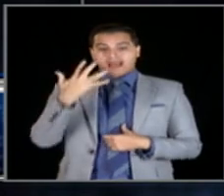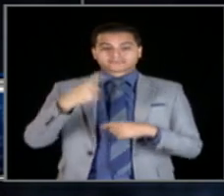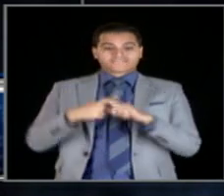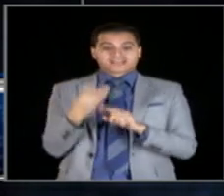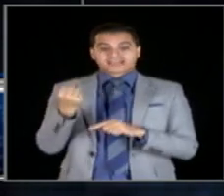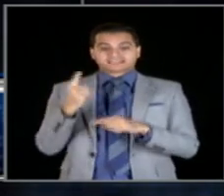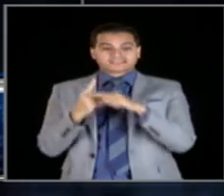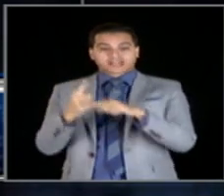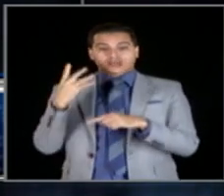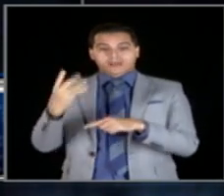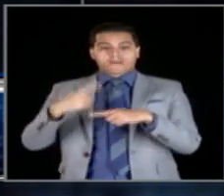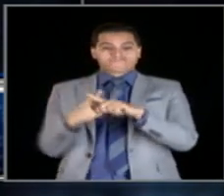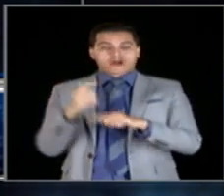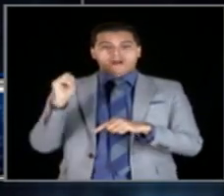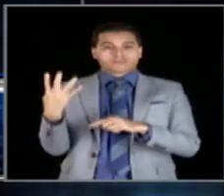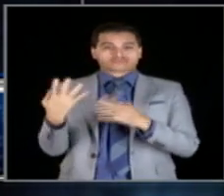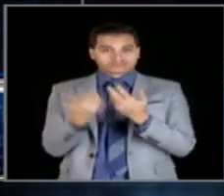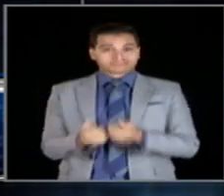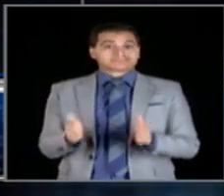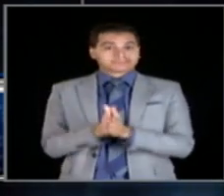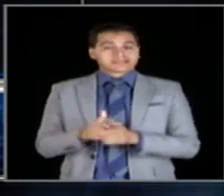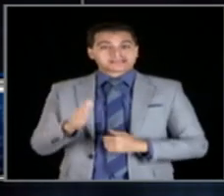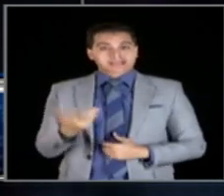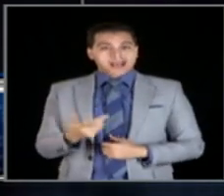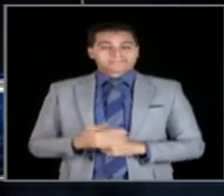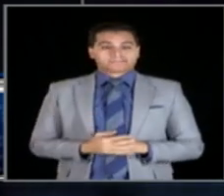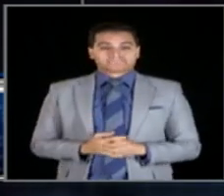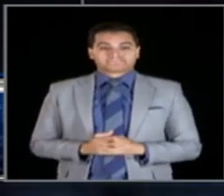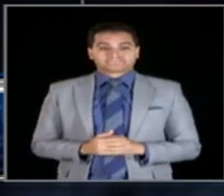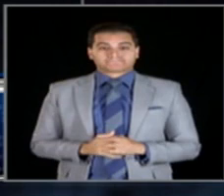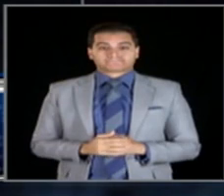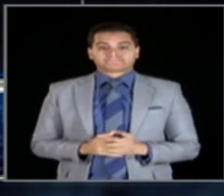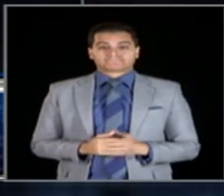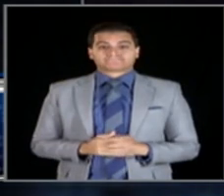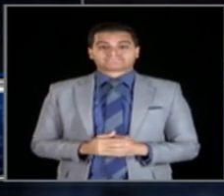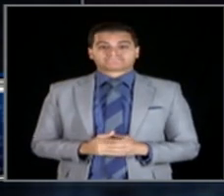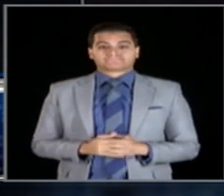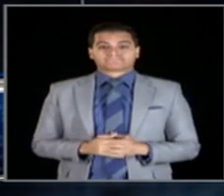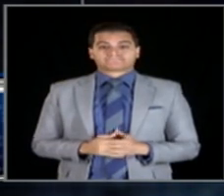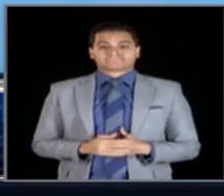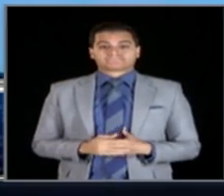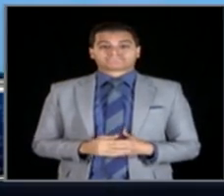35 زائد 4 في 14 يساوي كام؟